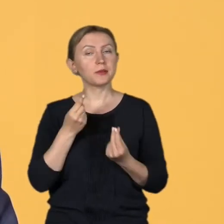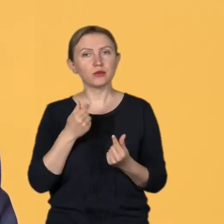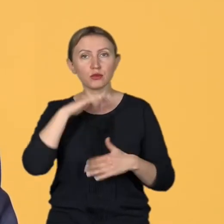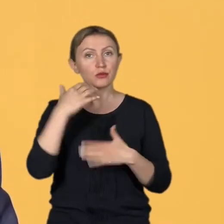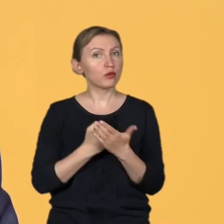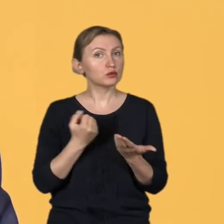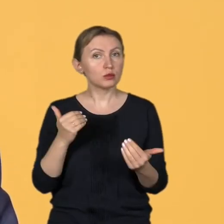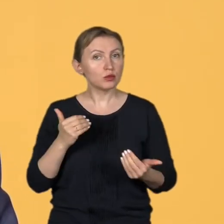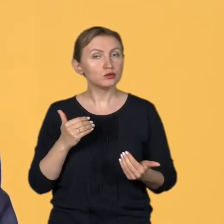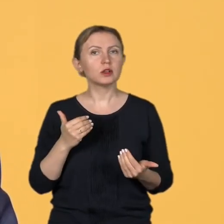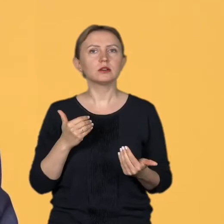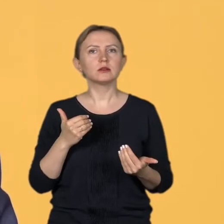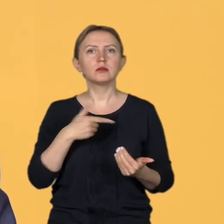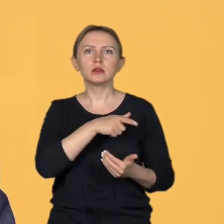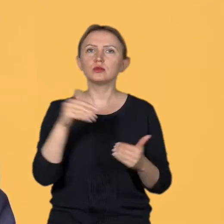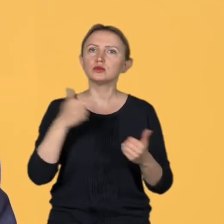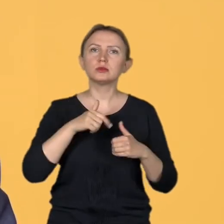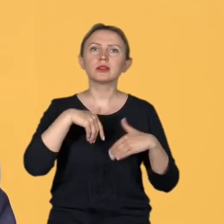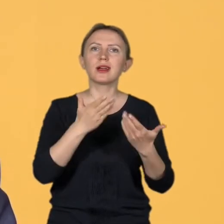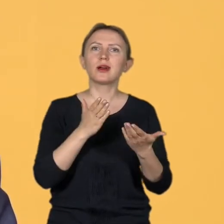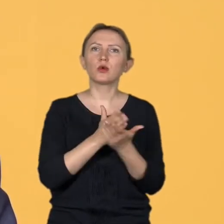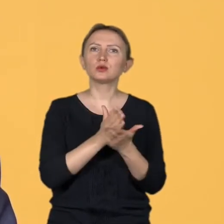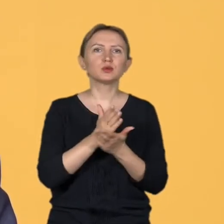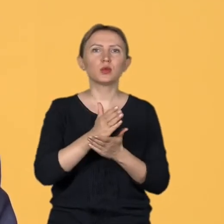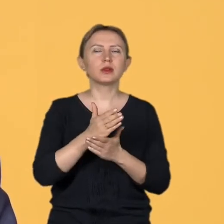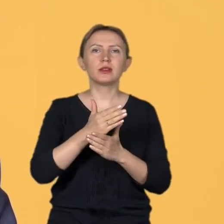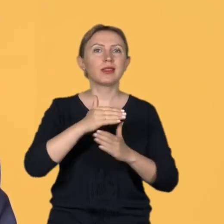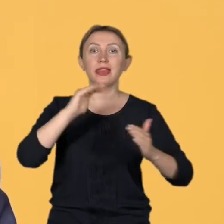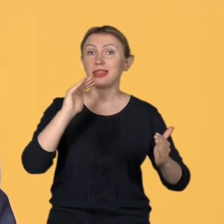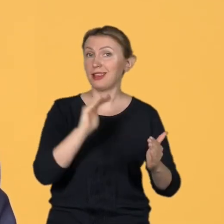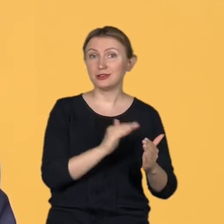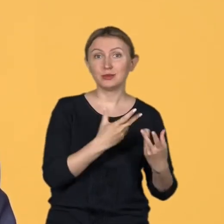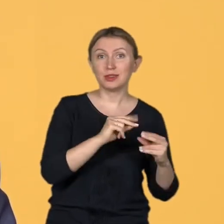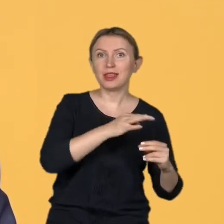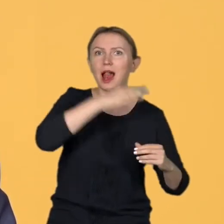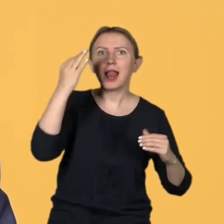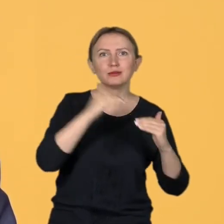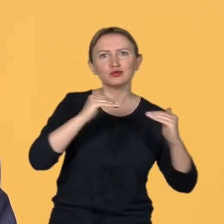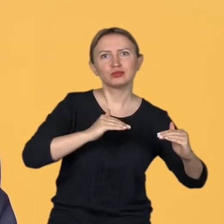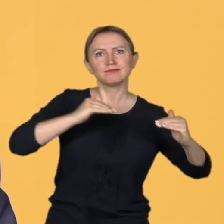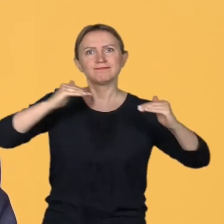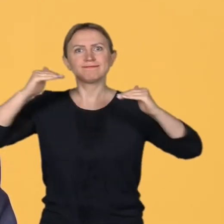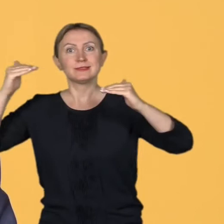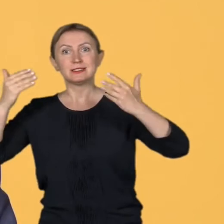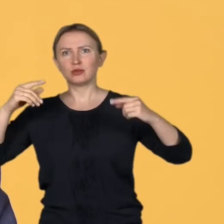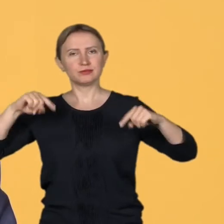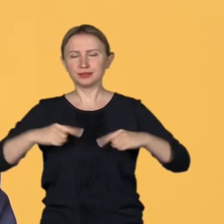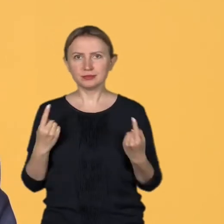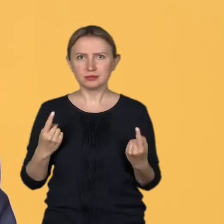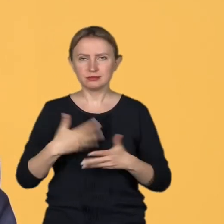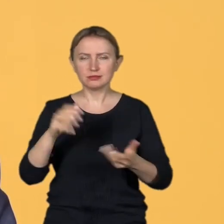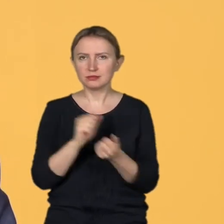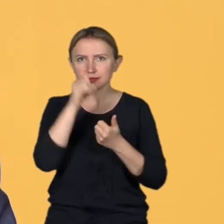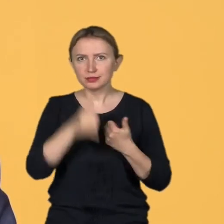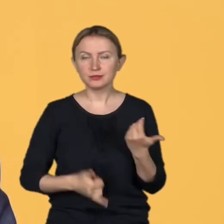dyspozycji, zapewnić jakość usług nie na niższym, ale na coraz wyższym poziomie, więc to jedno z drugim się wyklucza, tak?